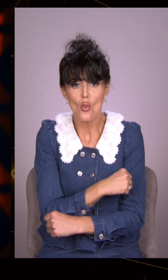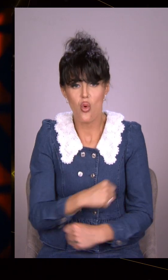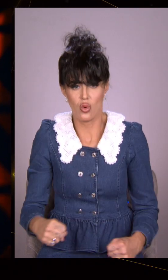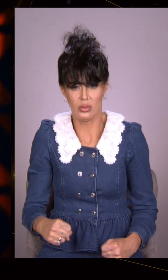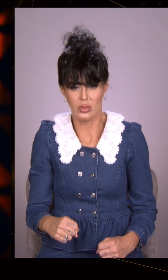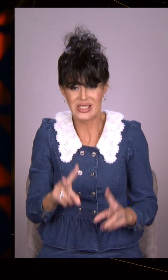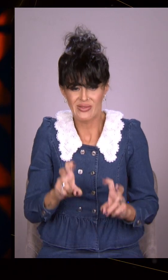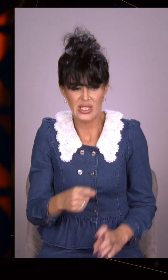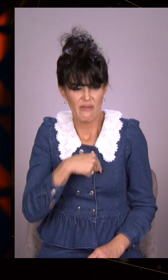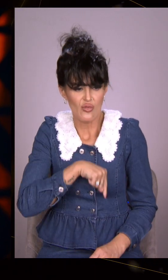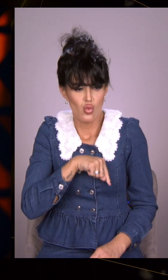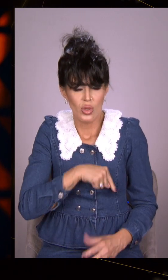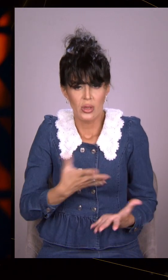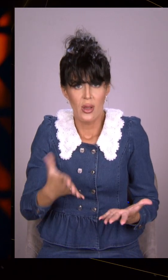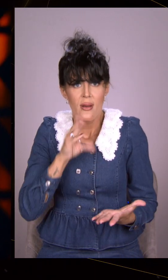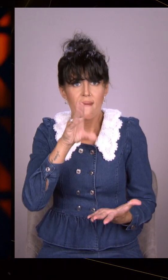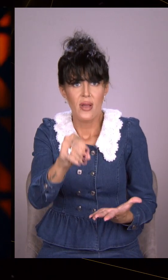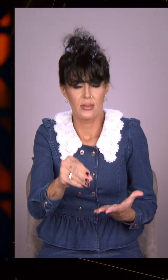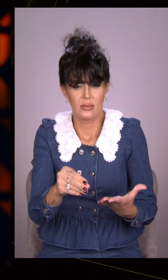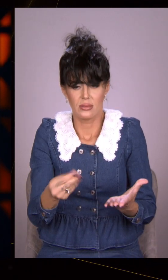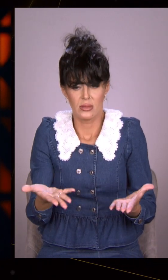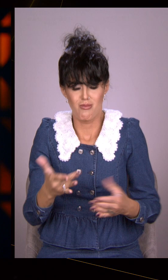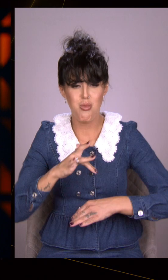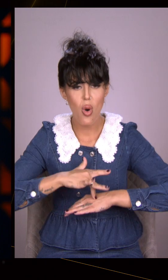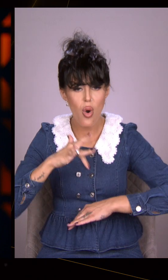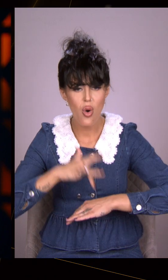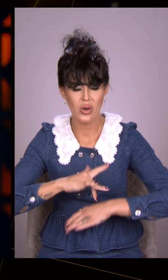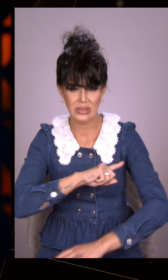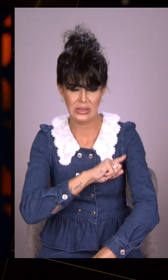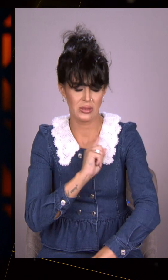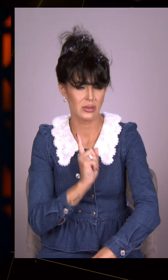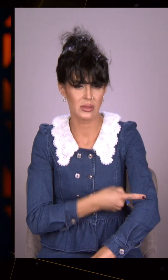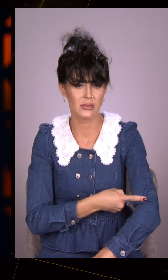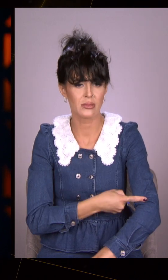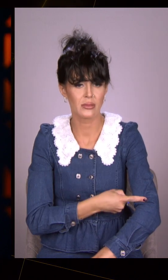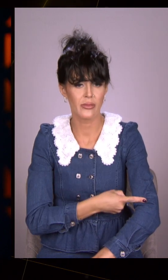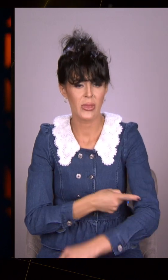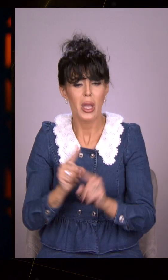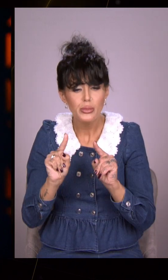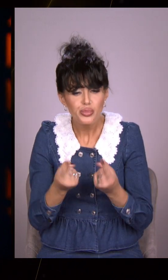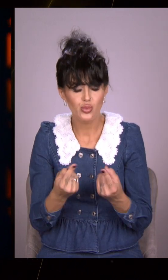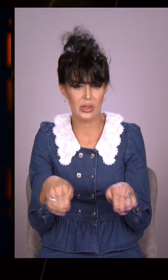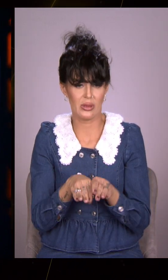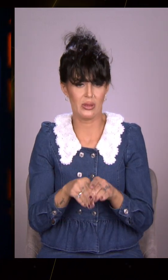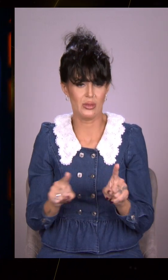навіть просто казати нестерпно боляче. Чому так сталося? Та що